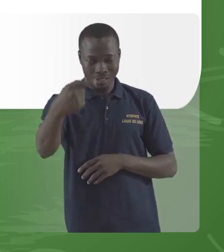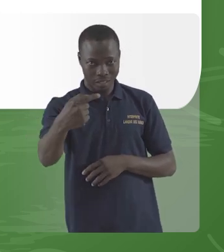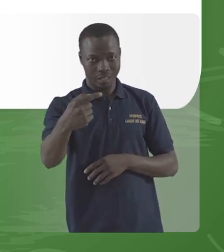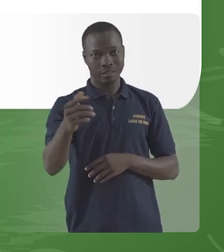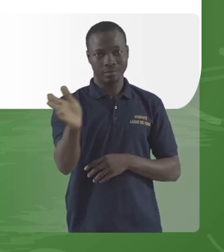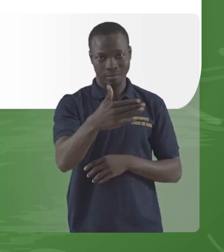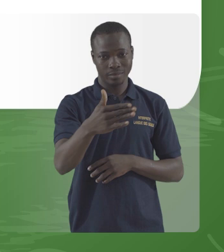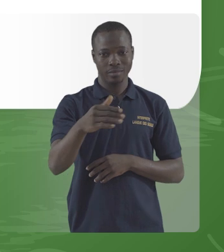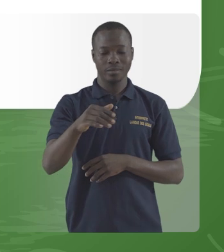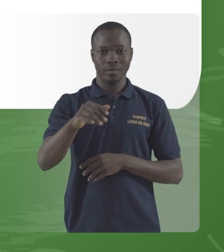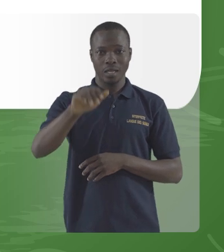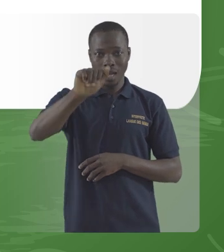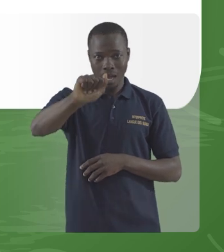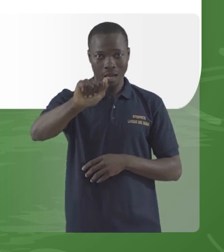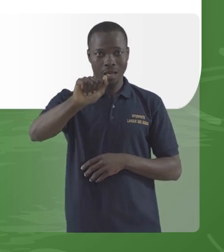TTG,